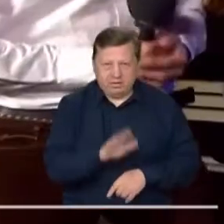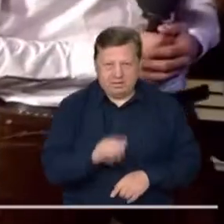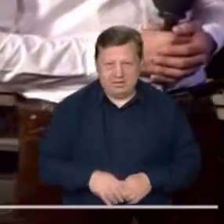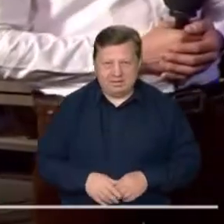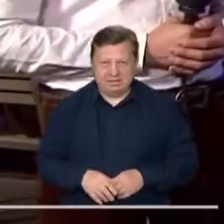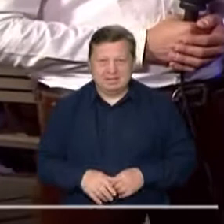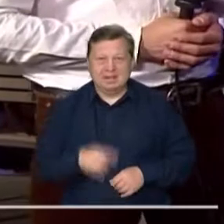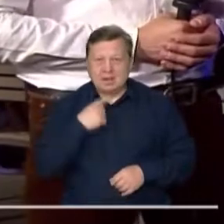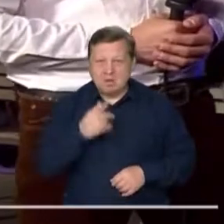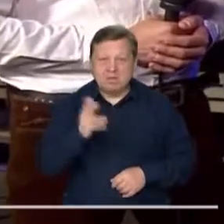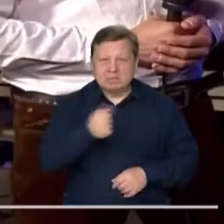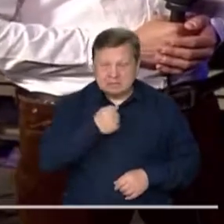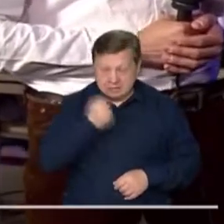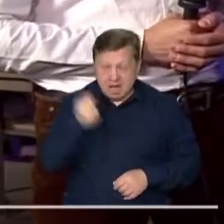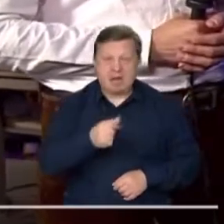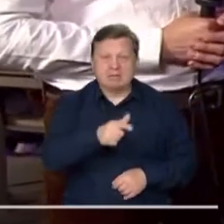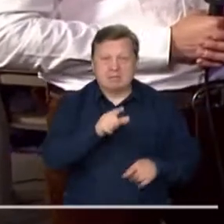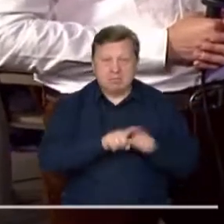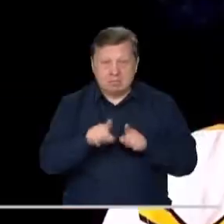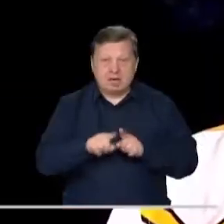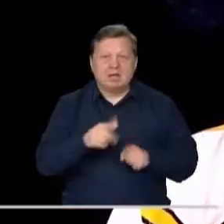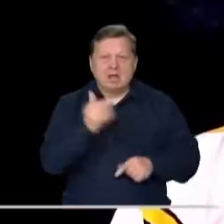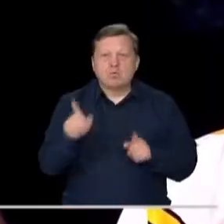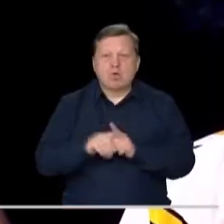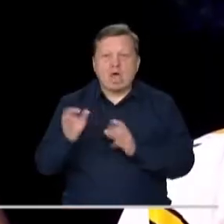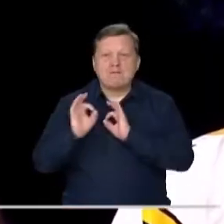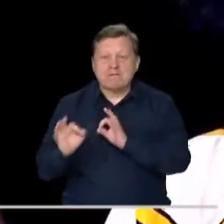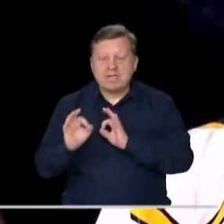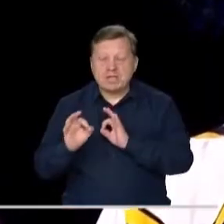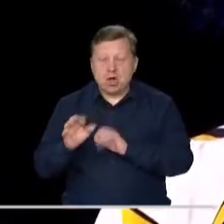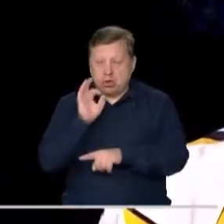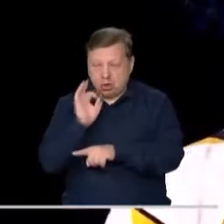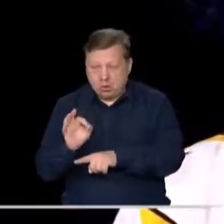dobrym winem. Zawsze najpierw się daje bardzo dobre wino, a potem się daje tylko lepsze.